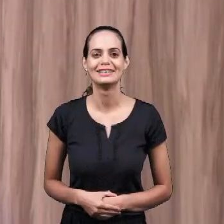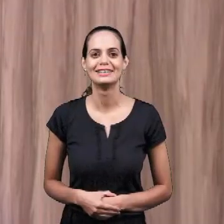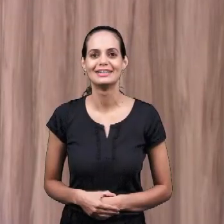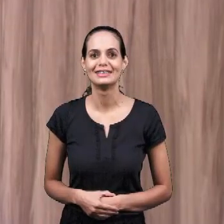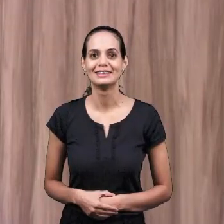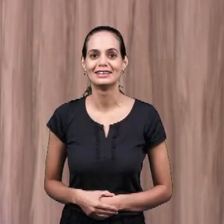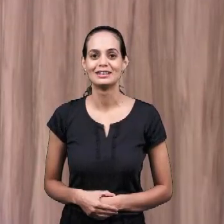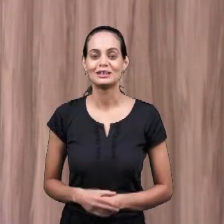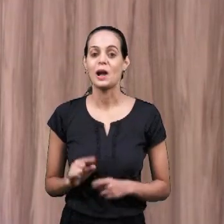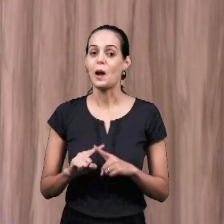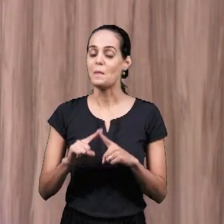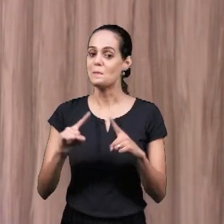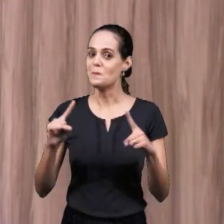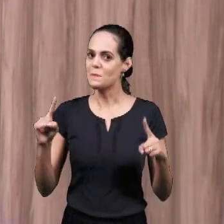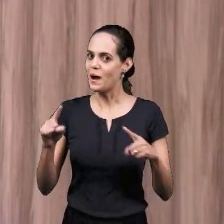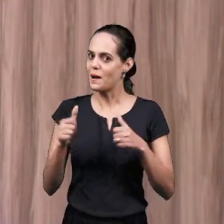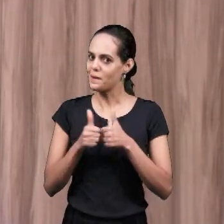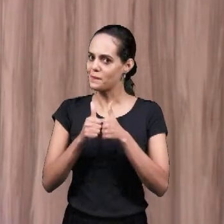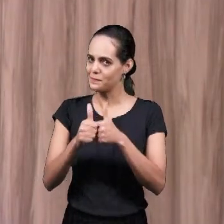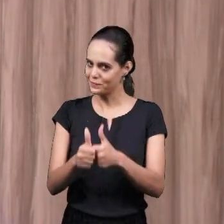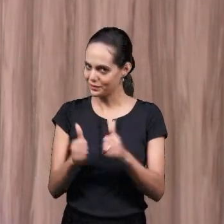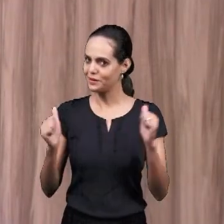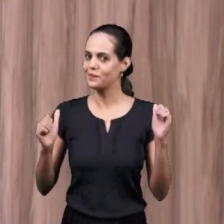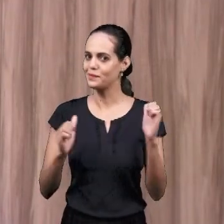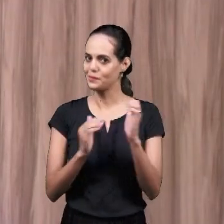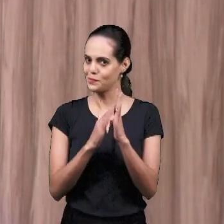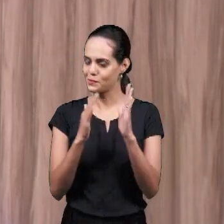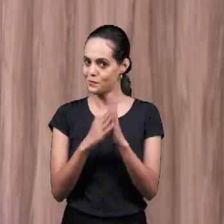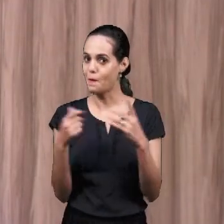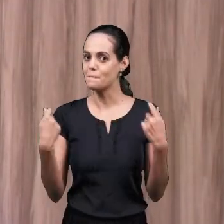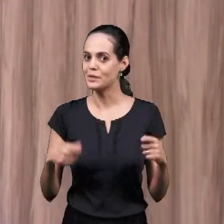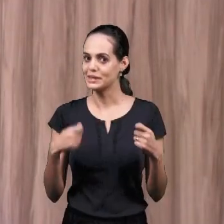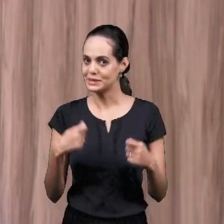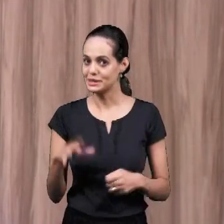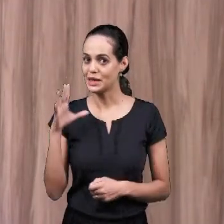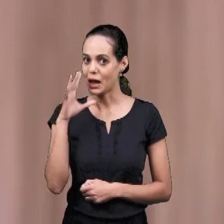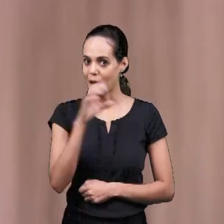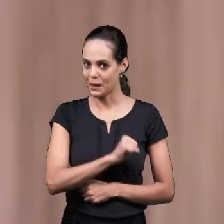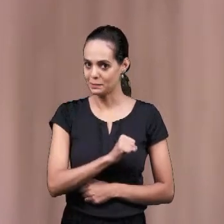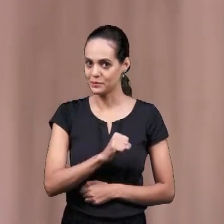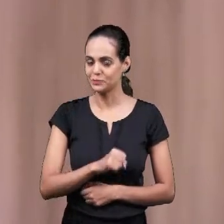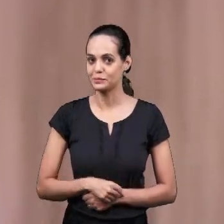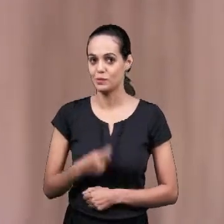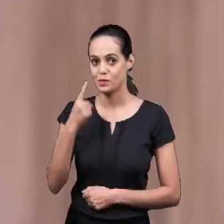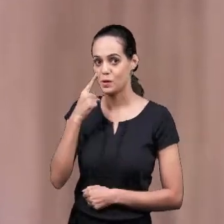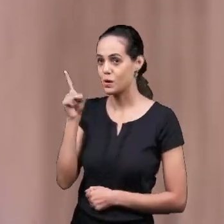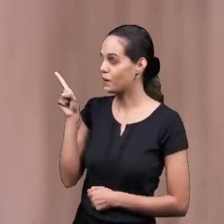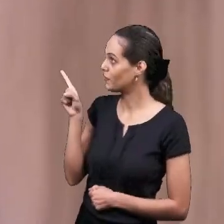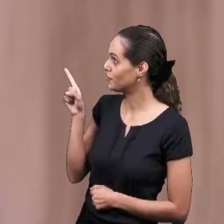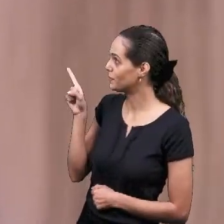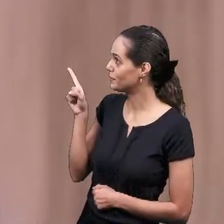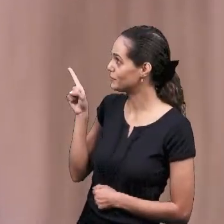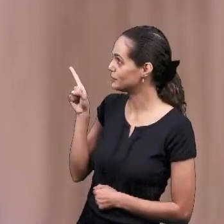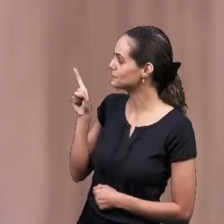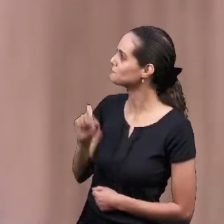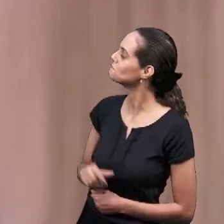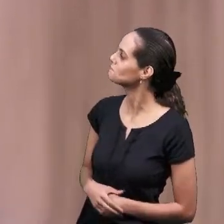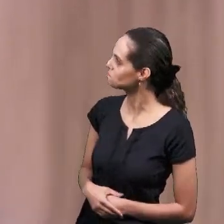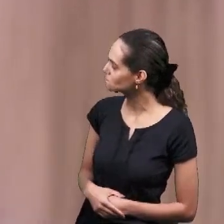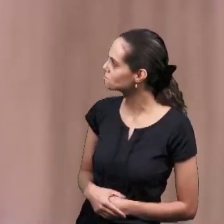Mas para nós acompanharmos... Mais afin d'accompagner la louange, on va jouer un peu plus vite.